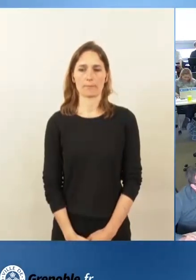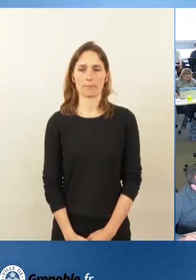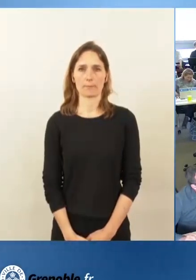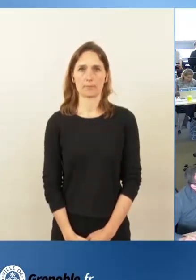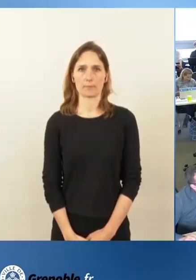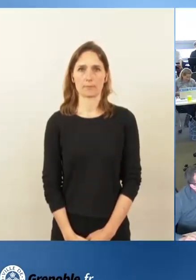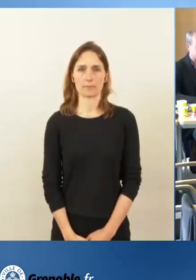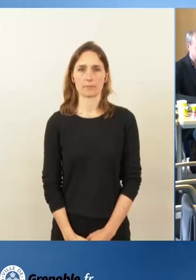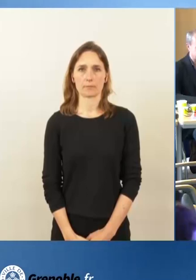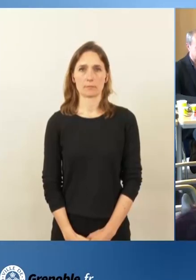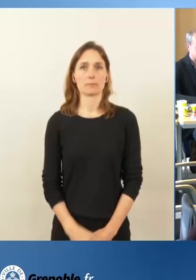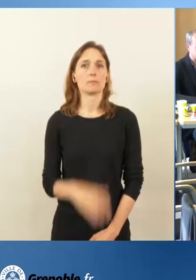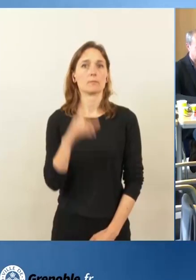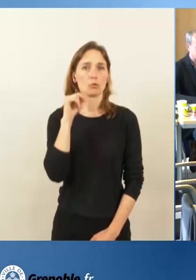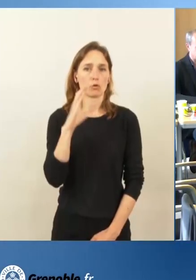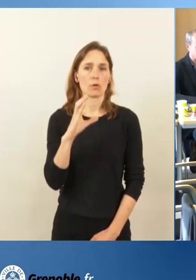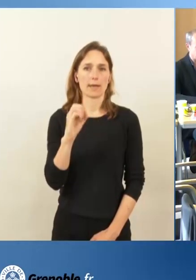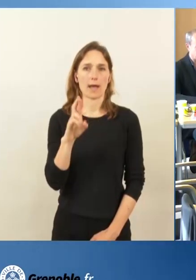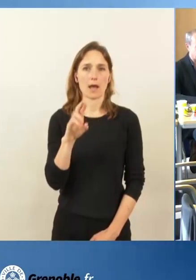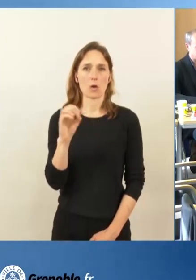et Emmanuel carroze ensuite